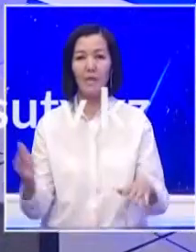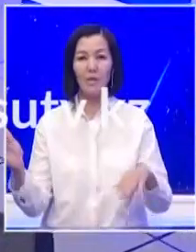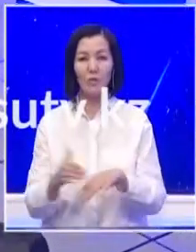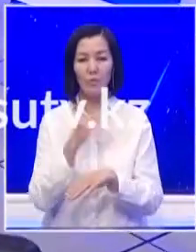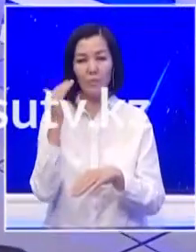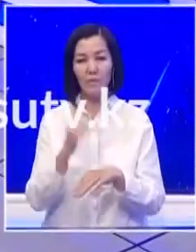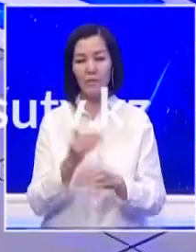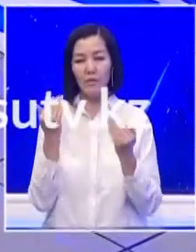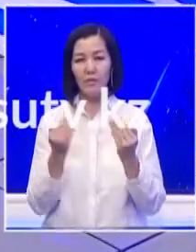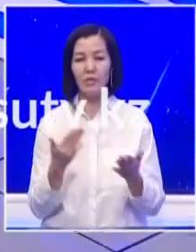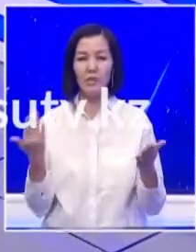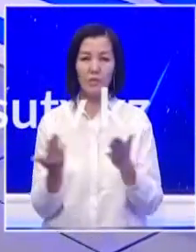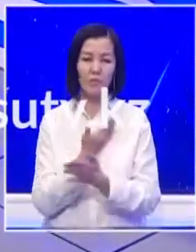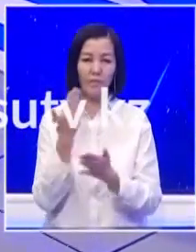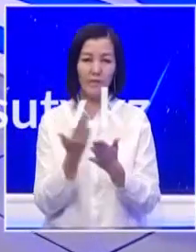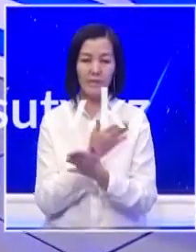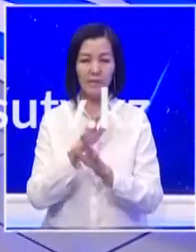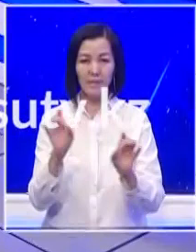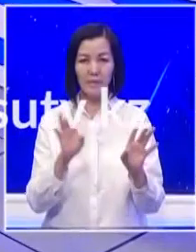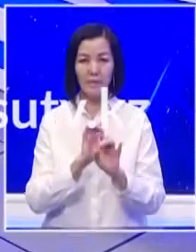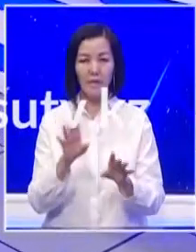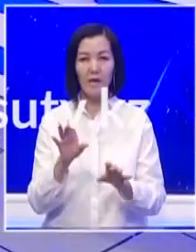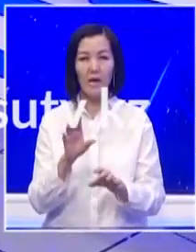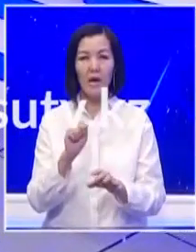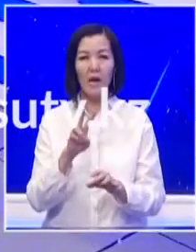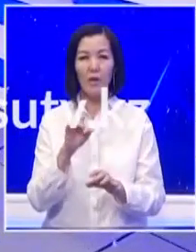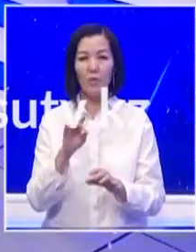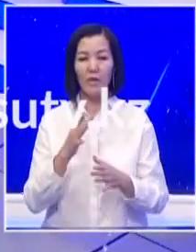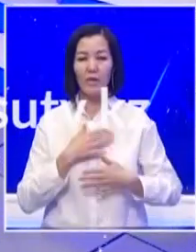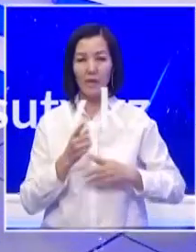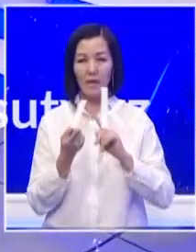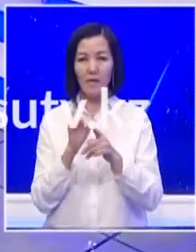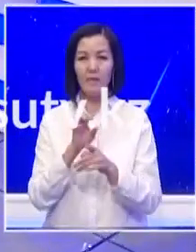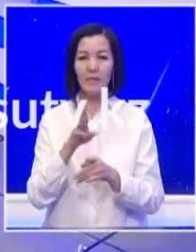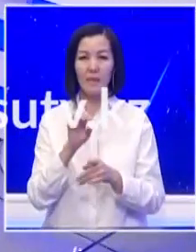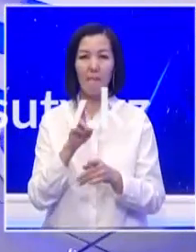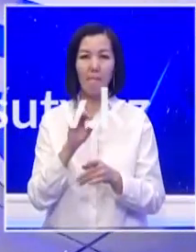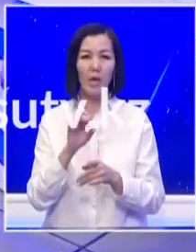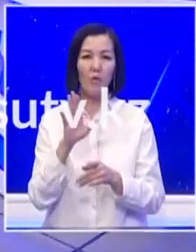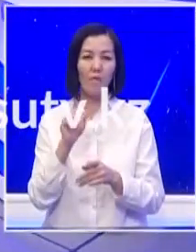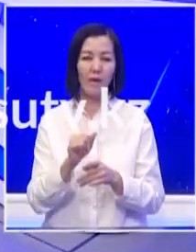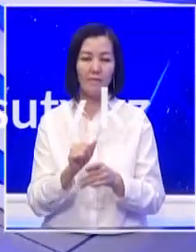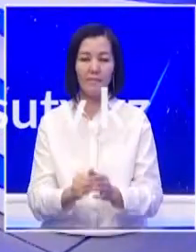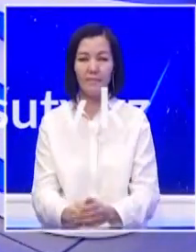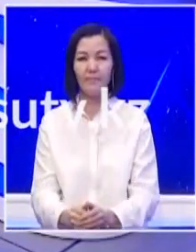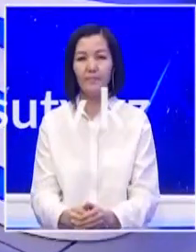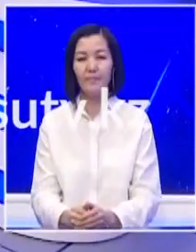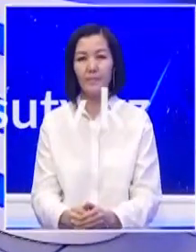Время новостей на телеканале ЖТСУ. Здравствуйте. В студии для вас работает Ануар Амангельдинов. Сурдоперевод обеспечивает Айгуль